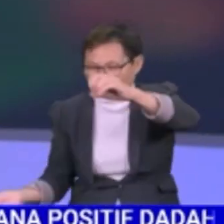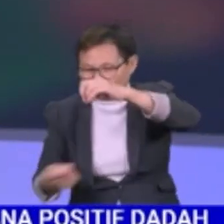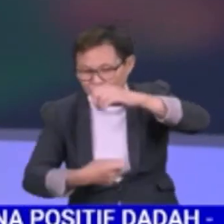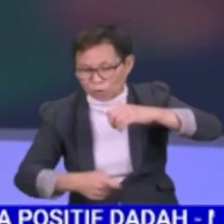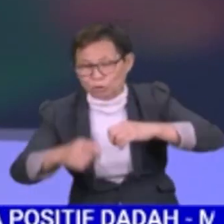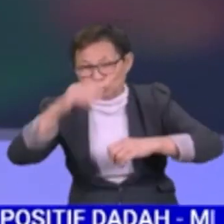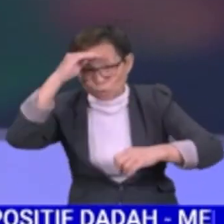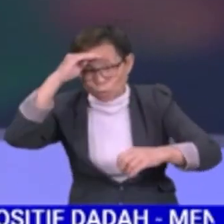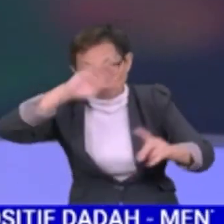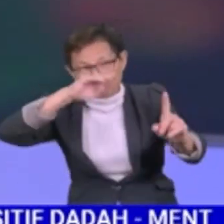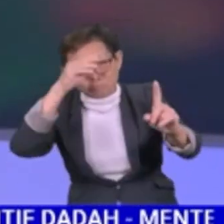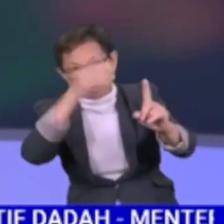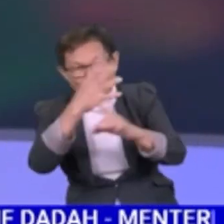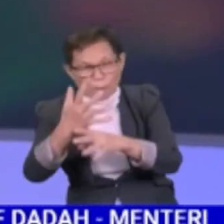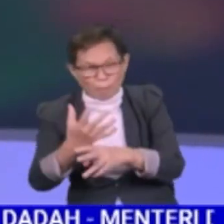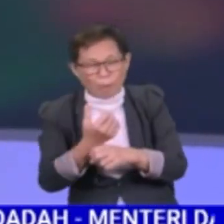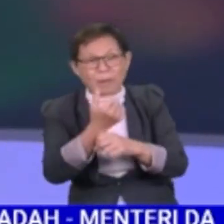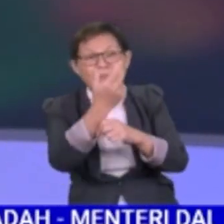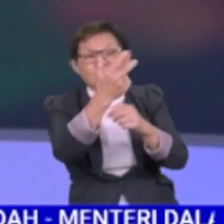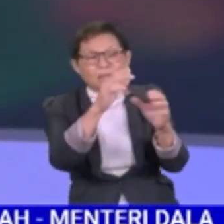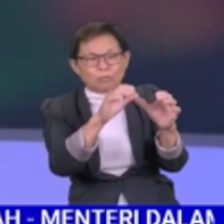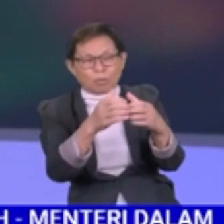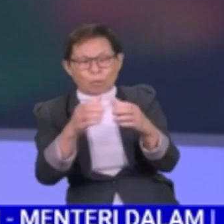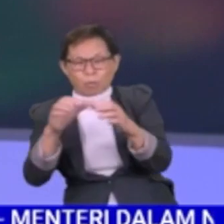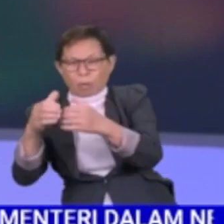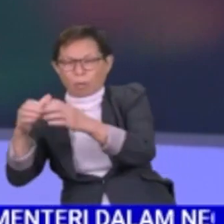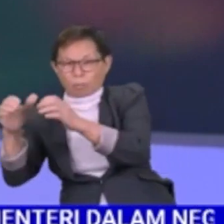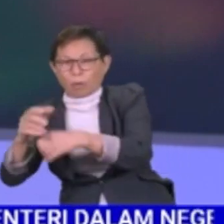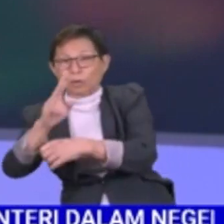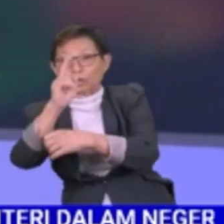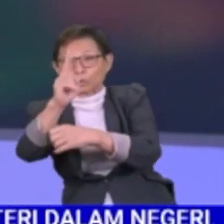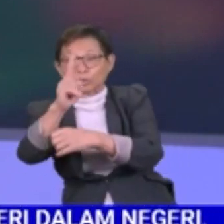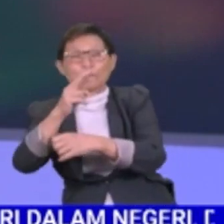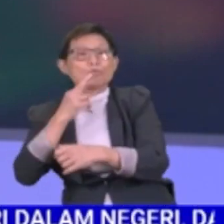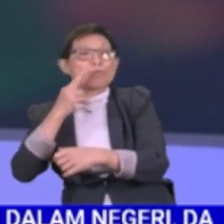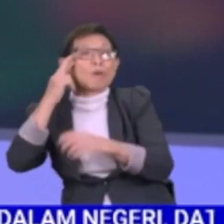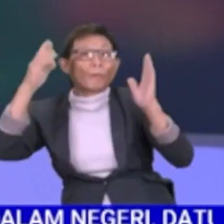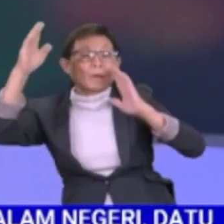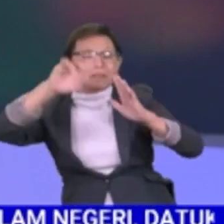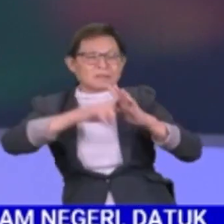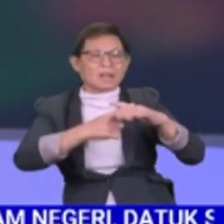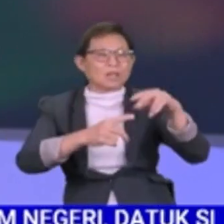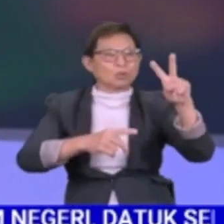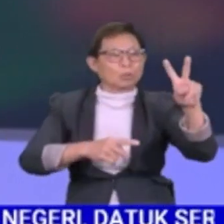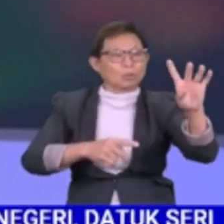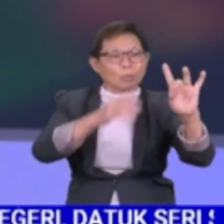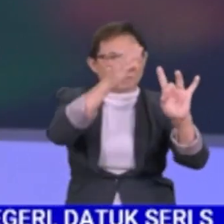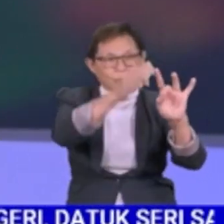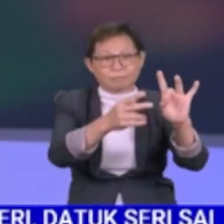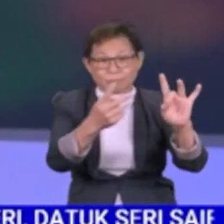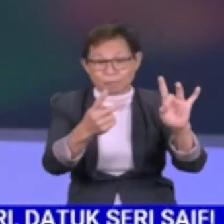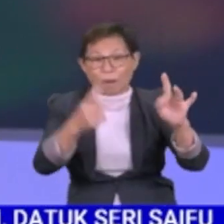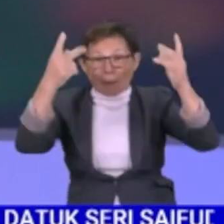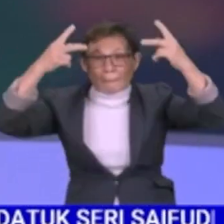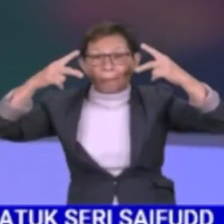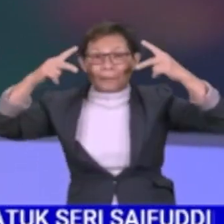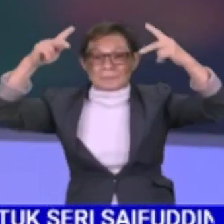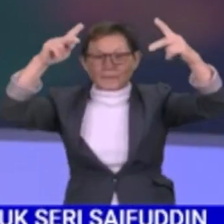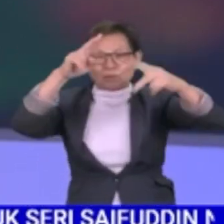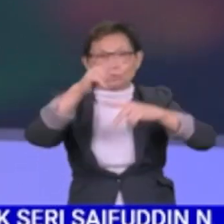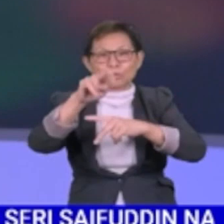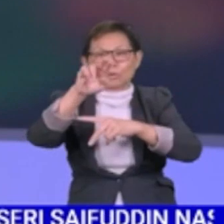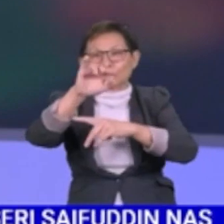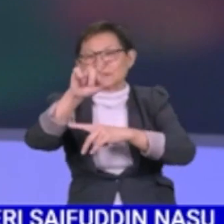menyatakan untuk mengungguli 3 kategori pada seri kedua kejadian remaja Malaysia bermula 28 Februari ini presidennya